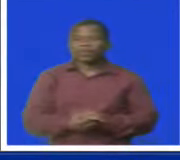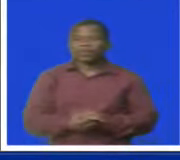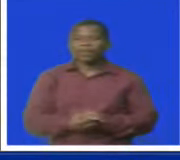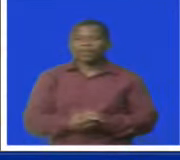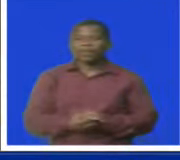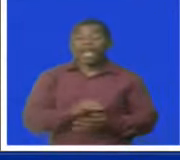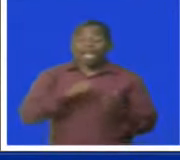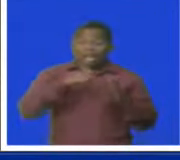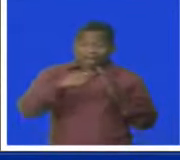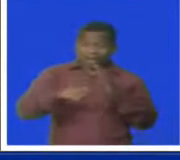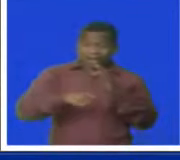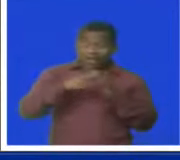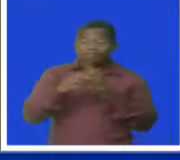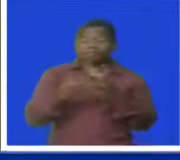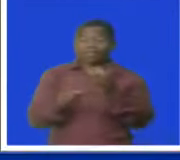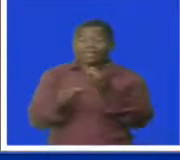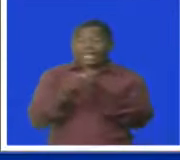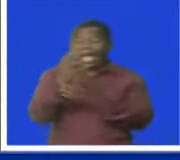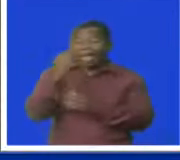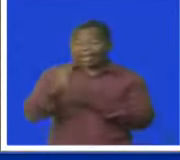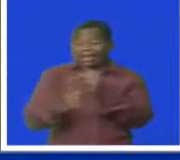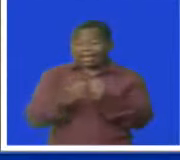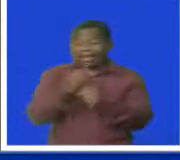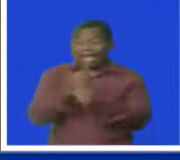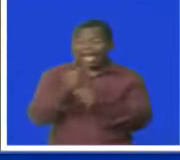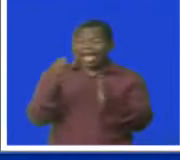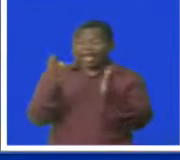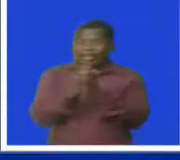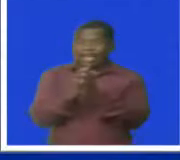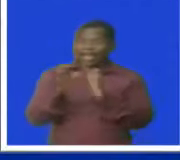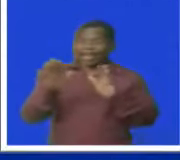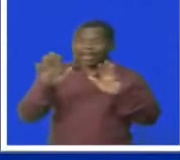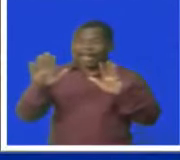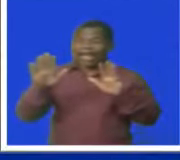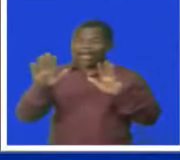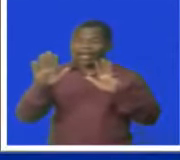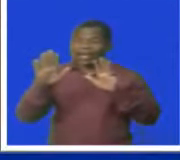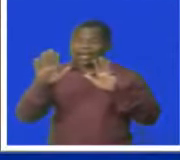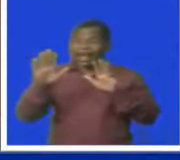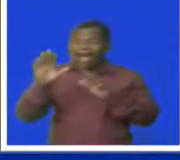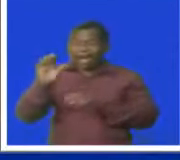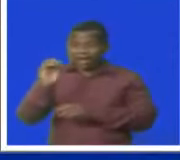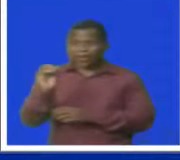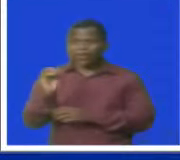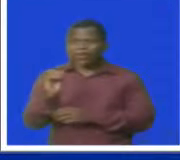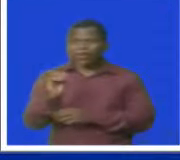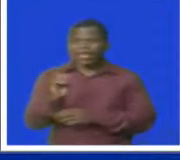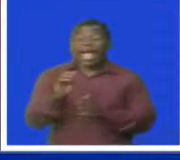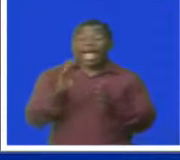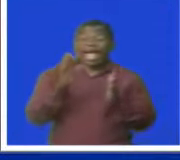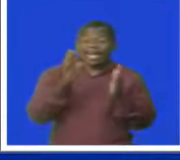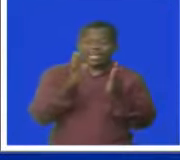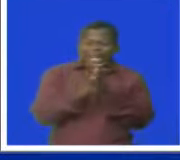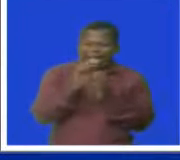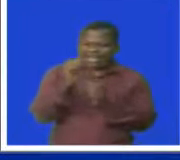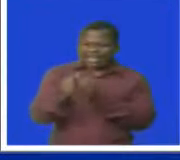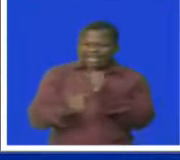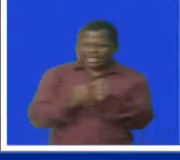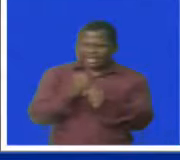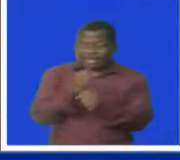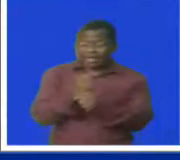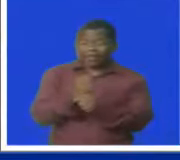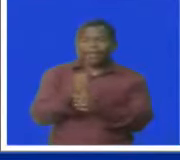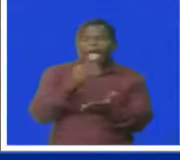ngeminyaka wanga-1990 kodwa-ke wase uba netinkinga ngemuva kweminyaka lelishumi lokugcina kubona kuma kwawo kwakhula netindleko